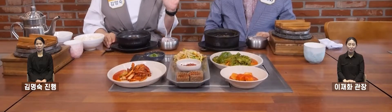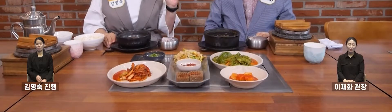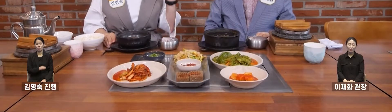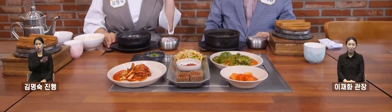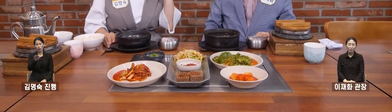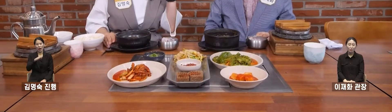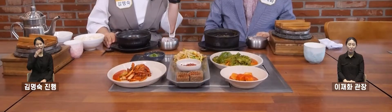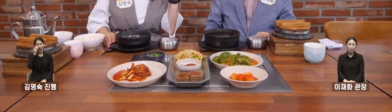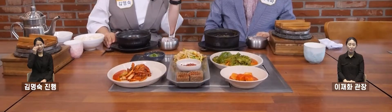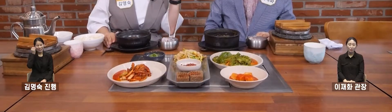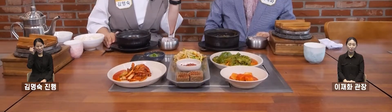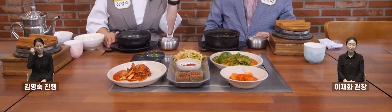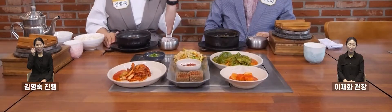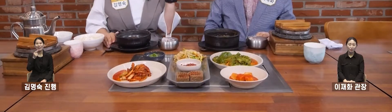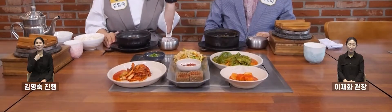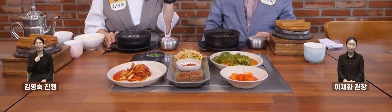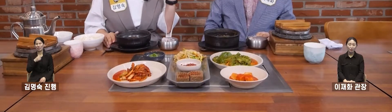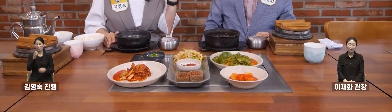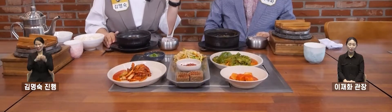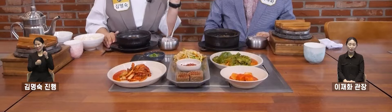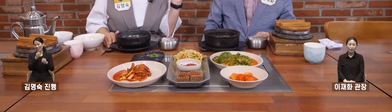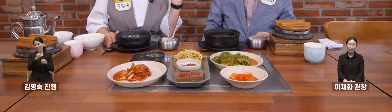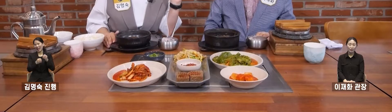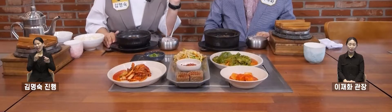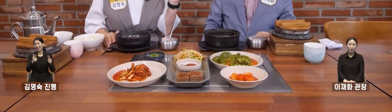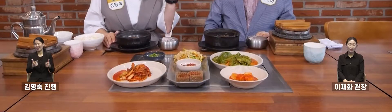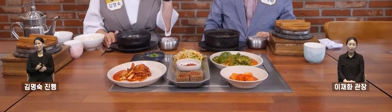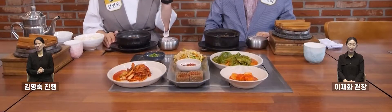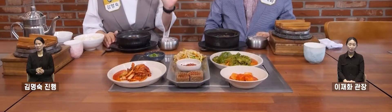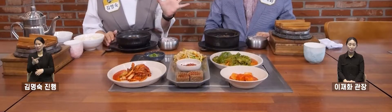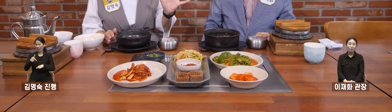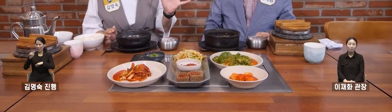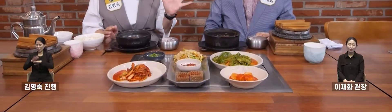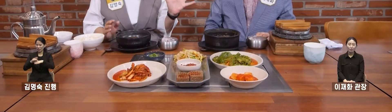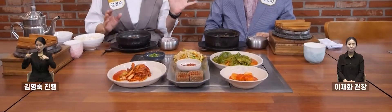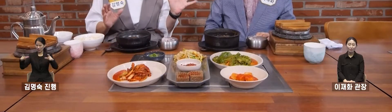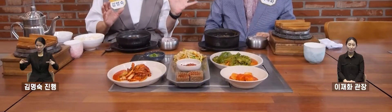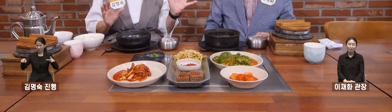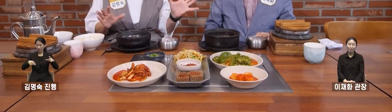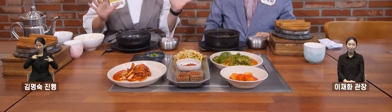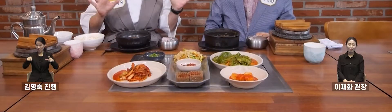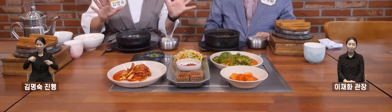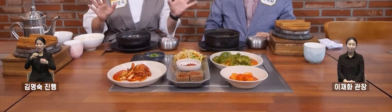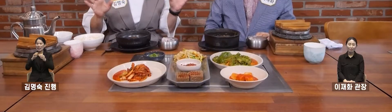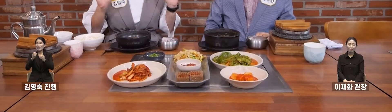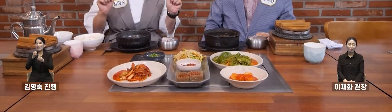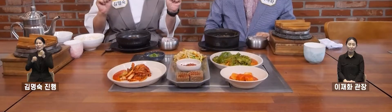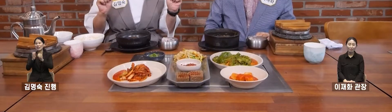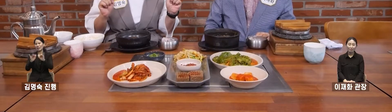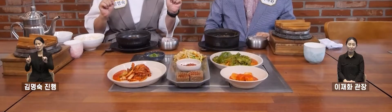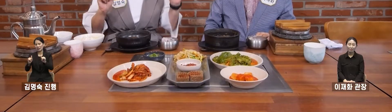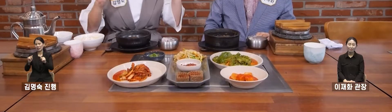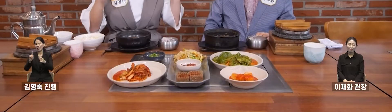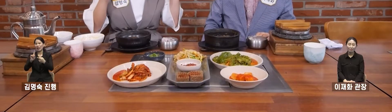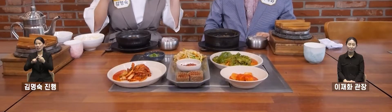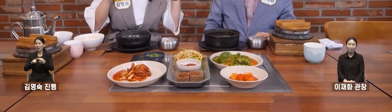그러니까 저희들이 익숙해 있던 그런 시가 아닌 우리 대전 지역 시인들의